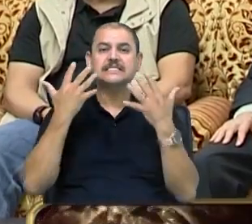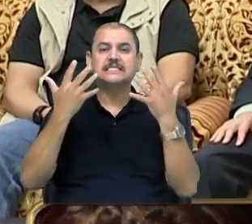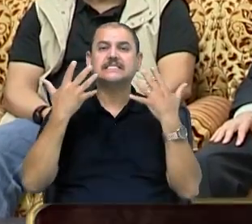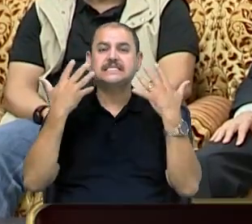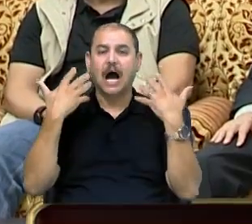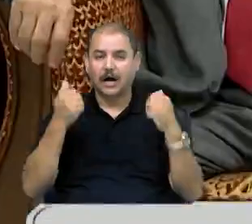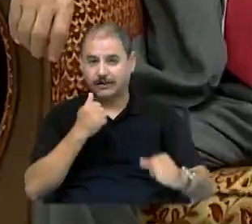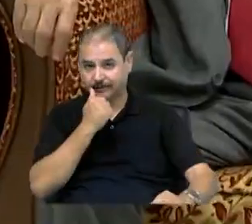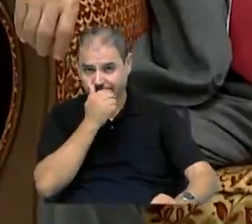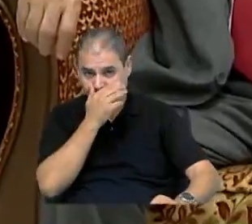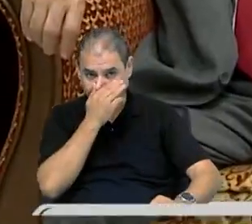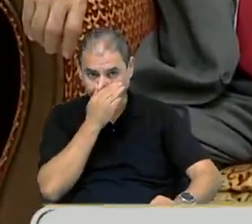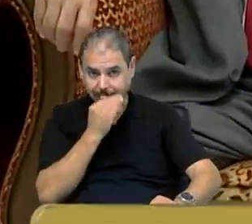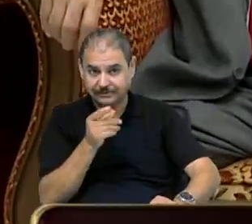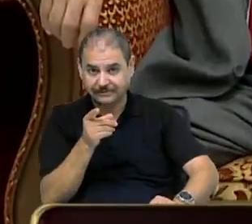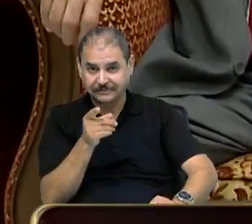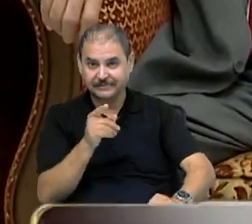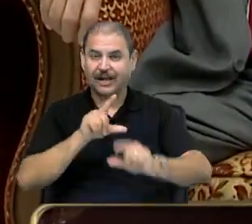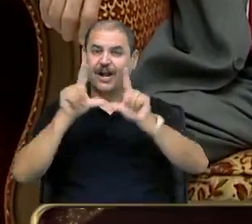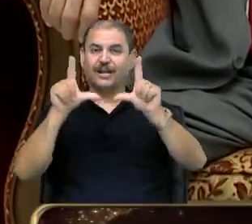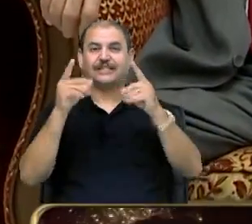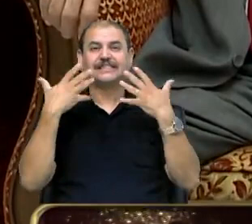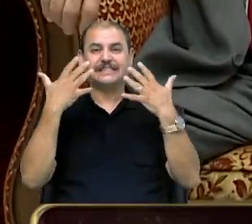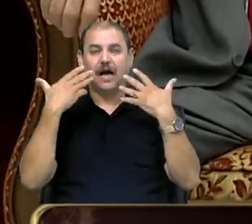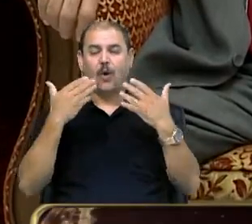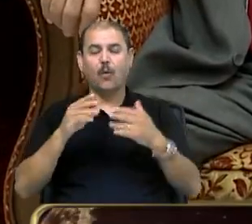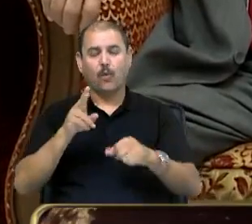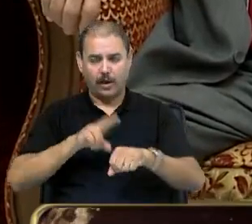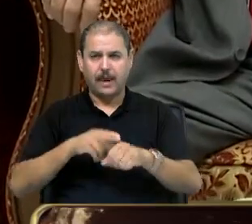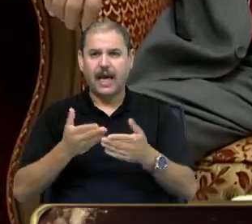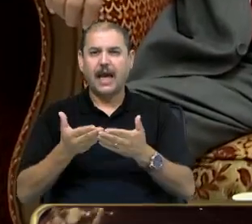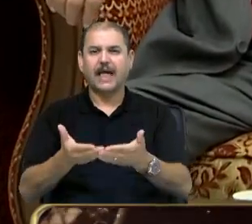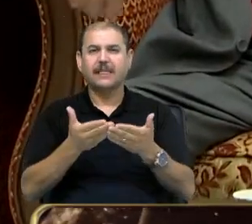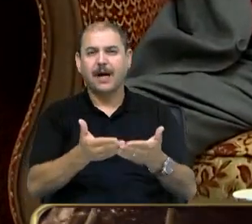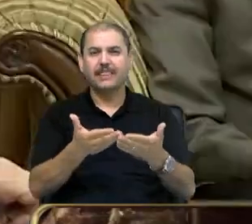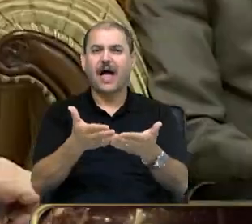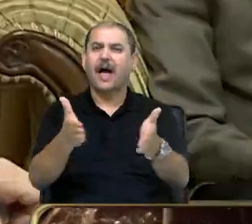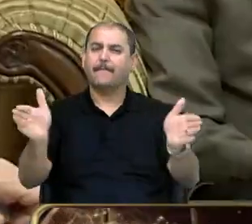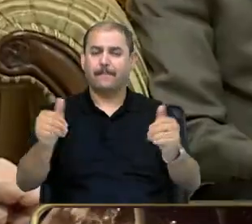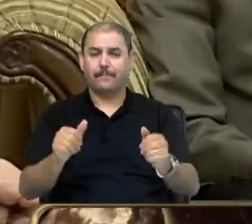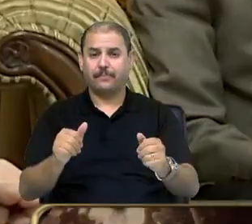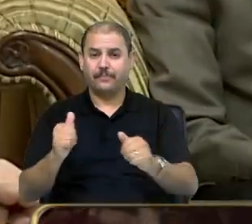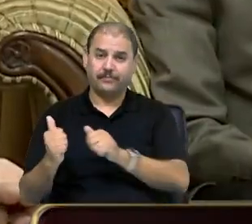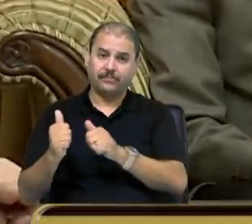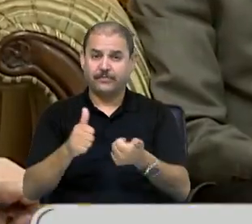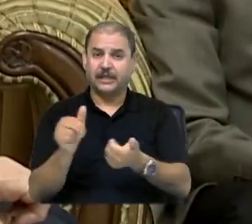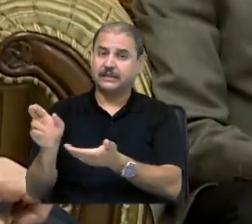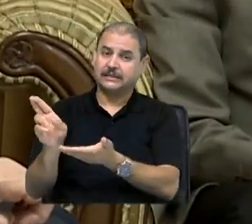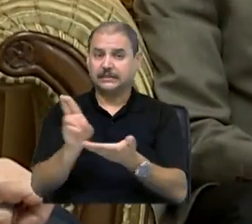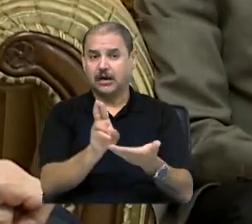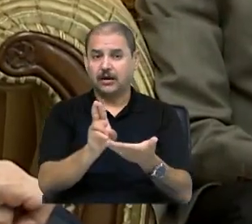قامت لجنه السياحه ولا ثار والخدمات العامه في مجلس النواب بجوله ميدانيه الى مركز حدود جابر